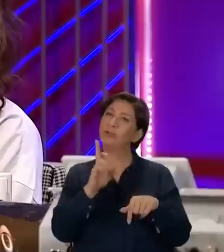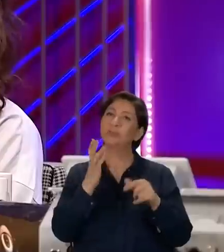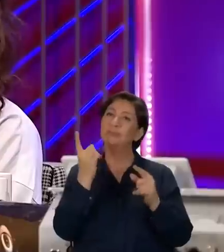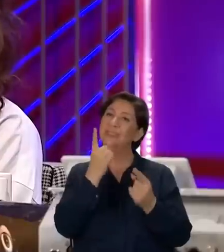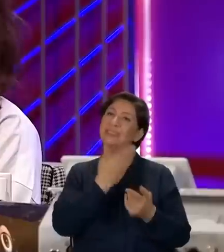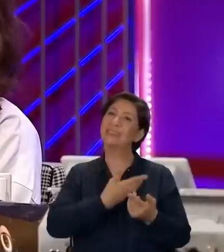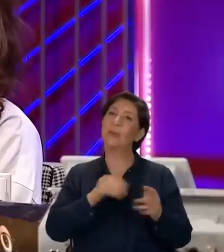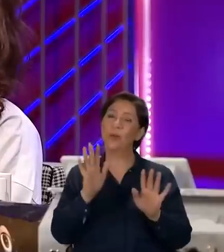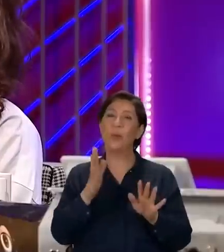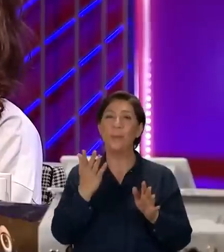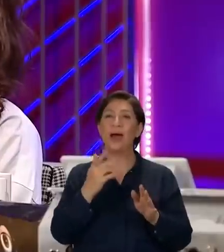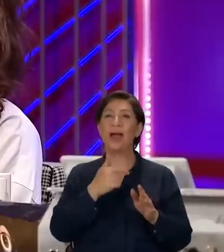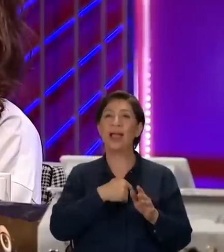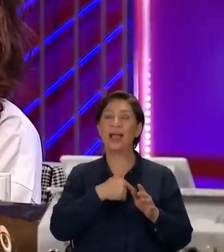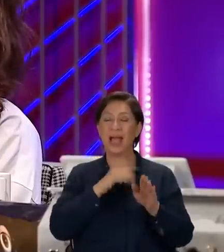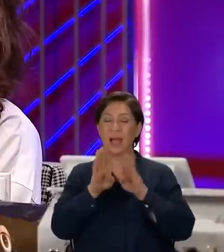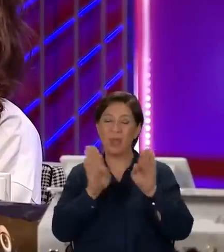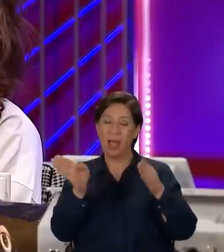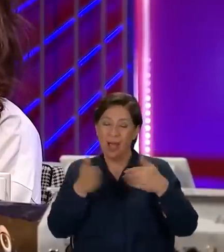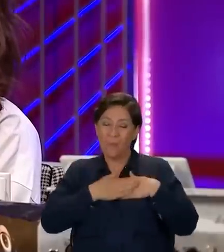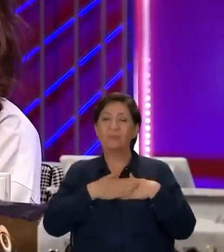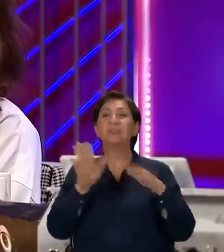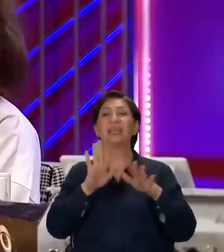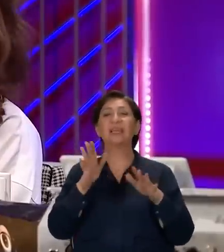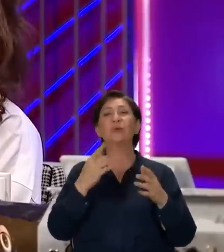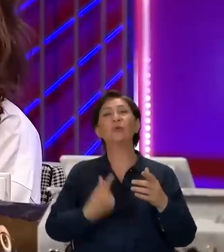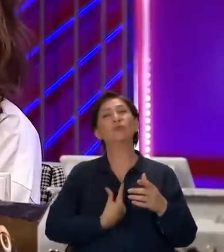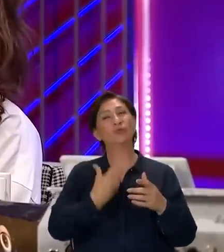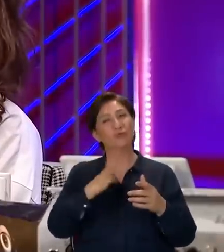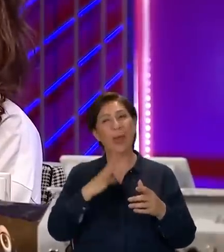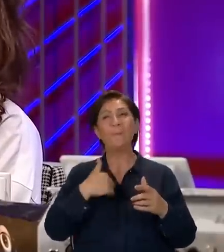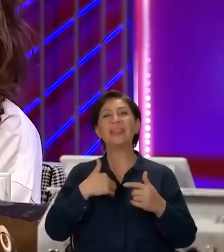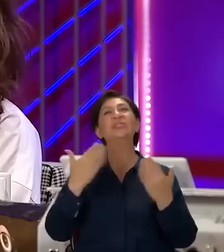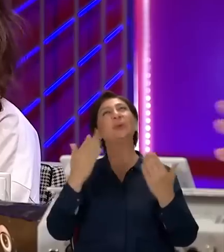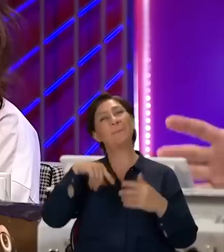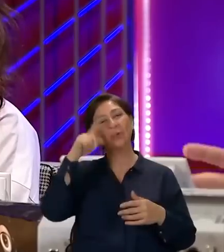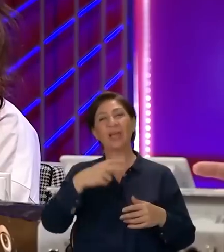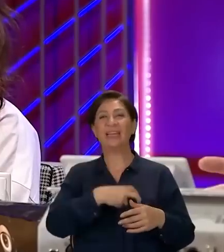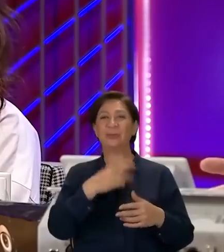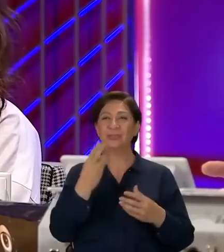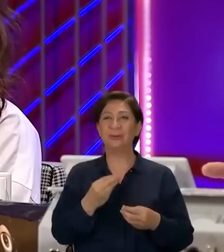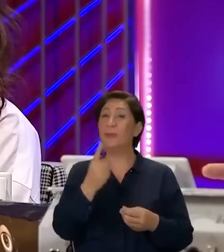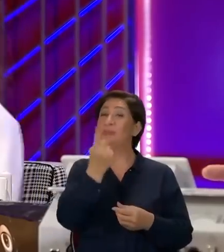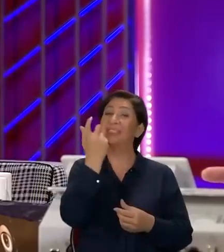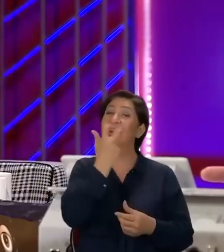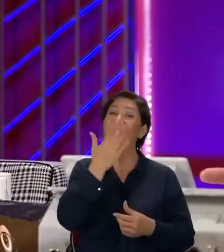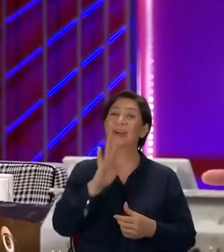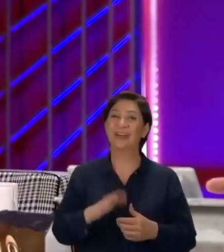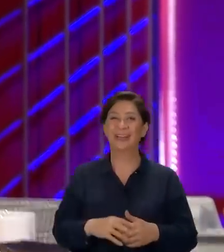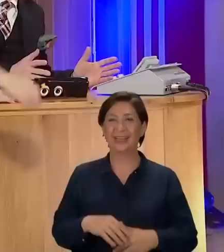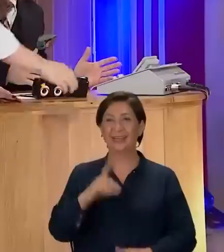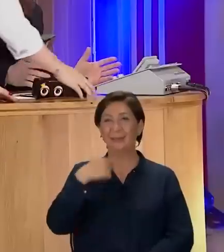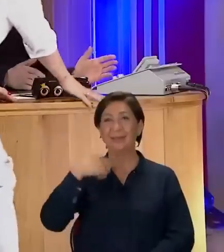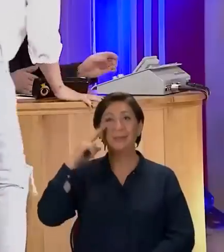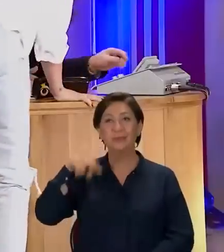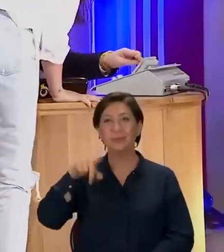ama asla da kalbimin kapılarını kapatmış değilim. Umudum var inşallah bir gün ben de aşık olacağım. Böyle bir şarkı yok. Ben de